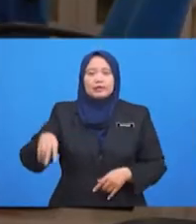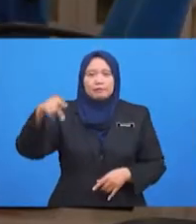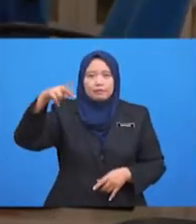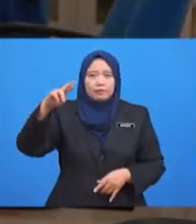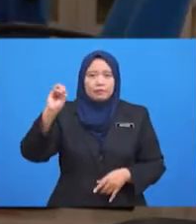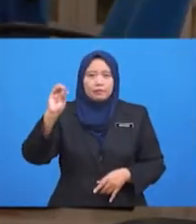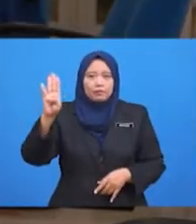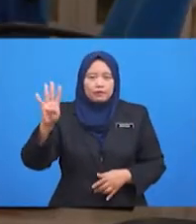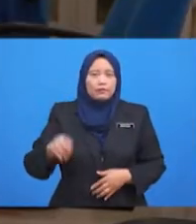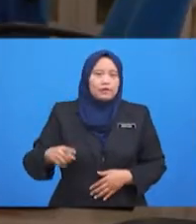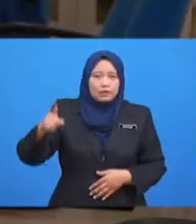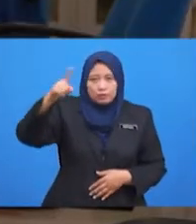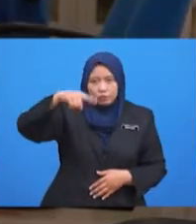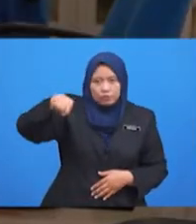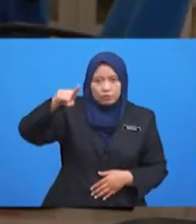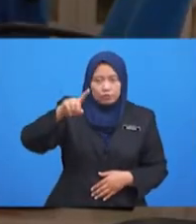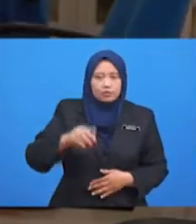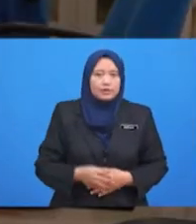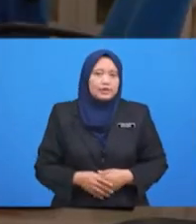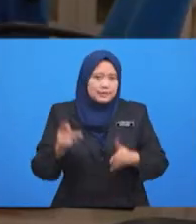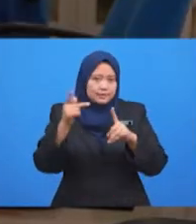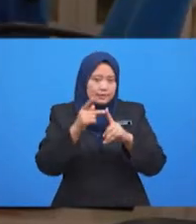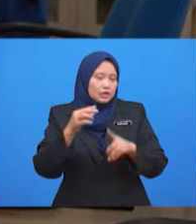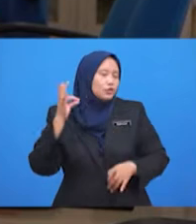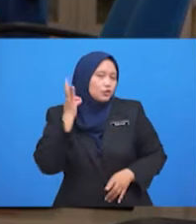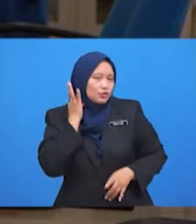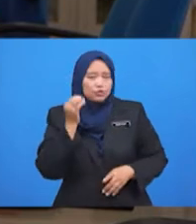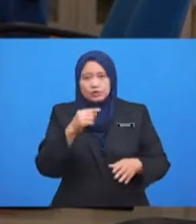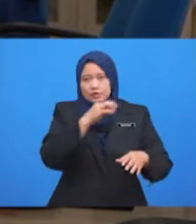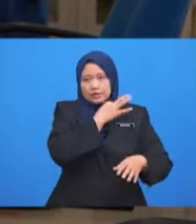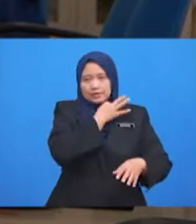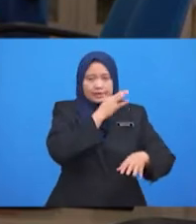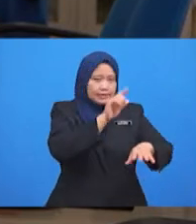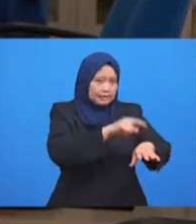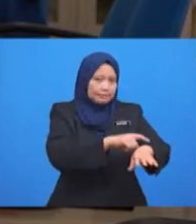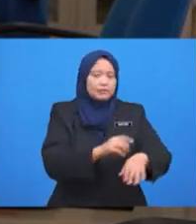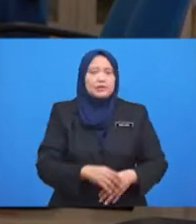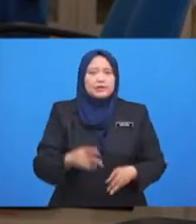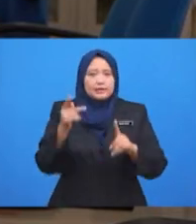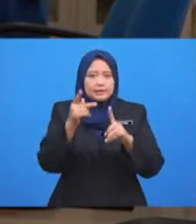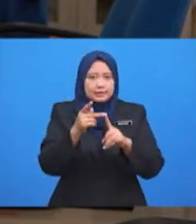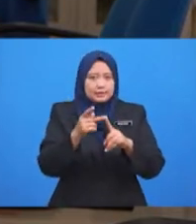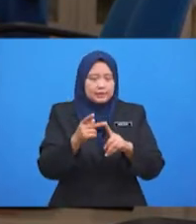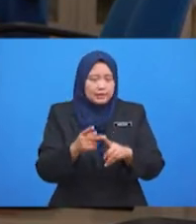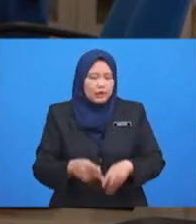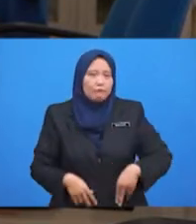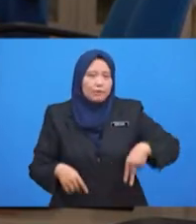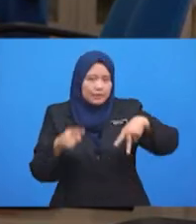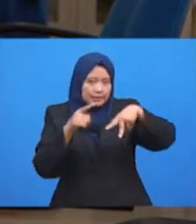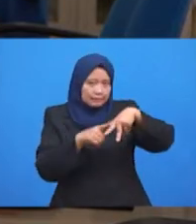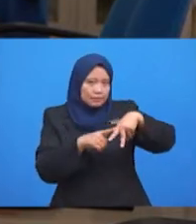gerakan membulat, gerakan ke nodus limfa dari bahagian betis bahagian belakang